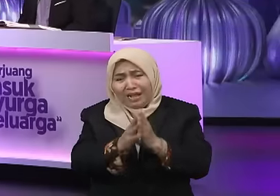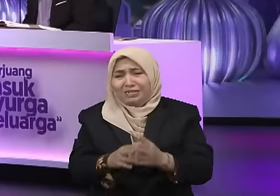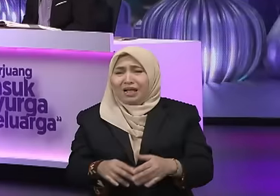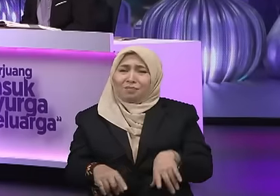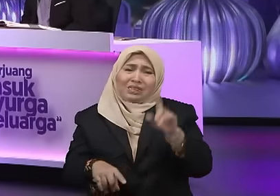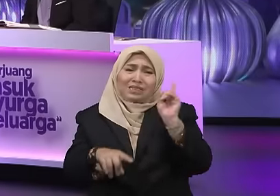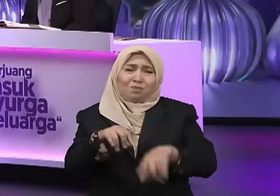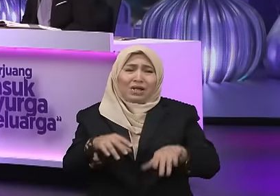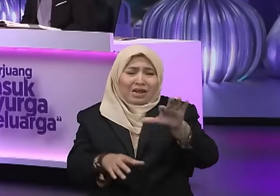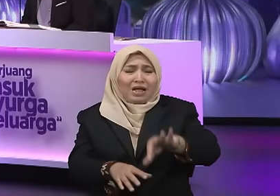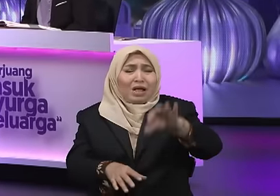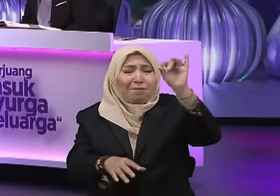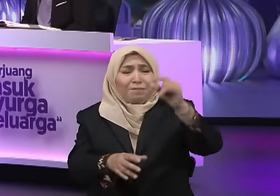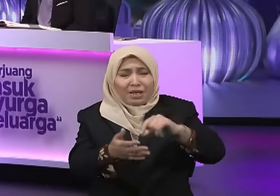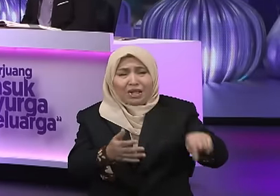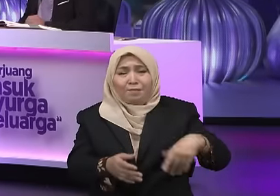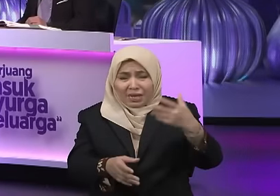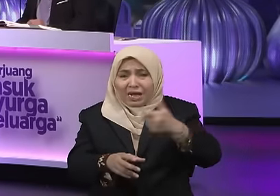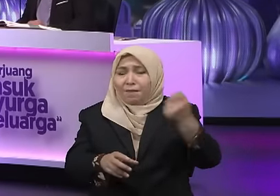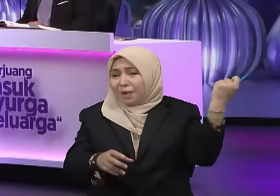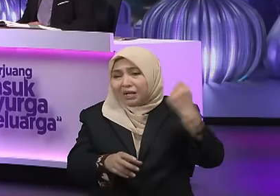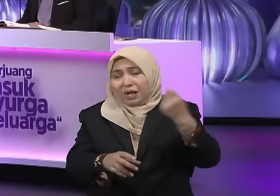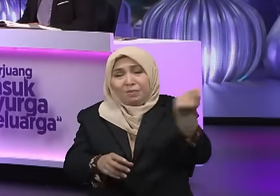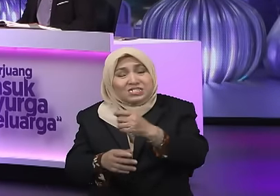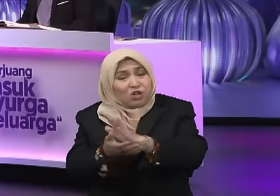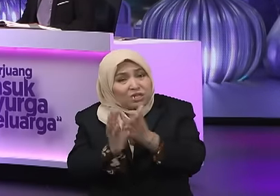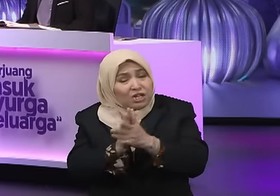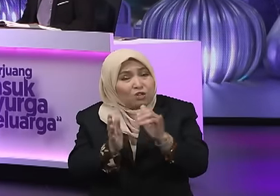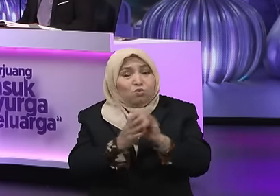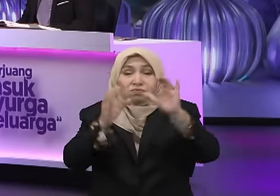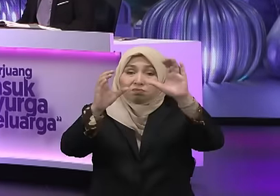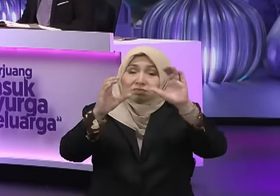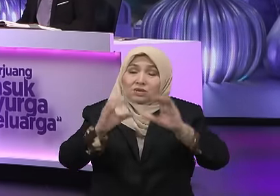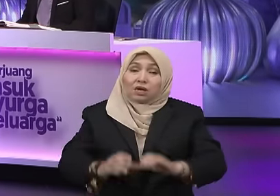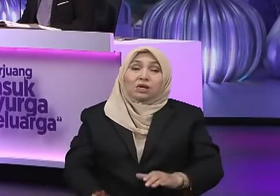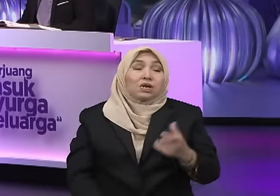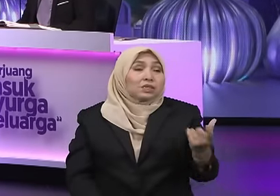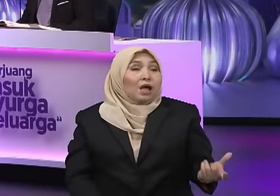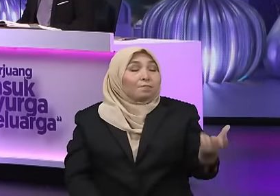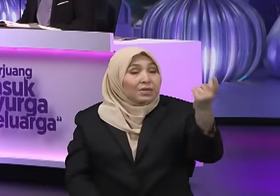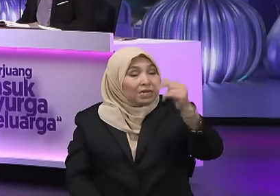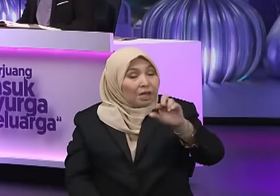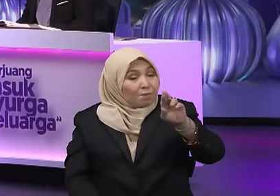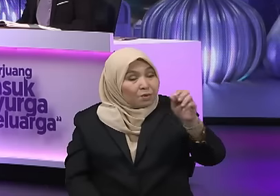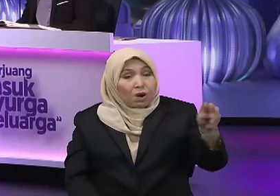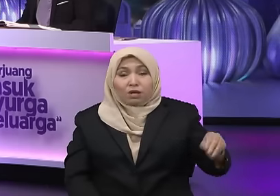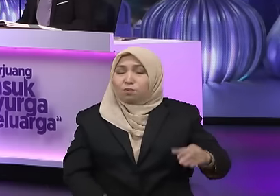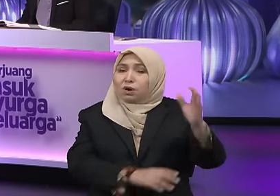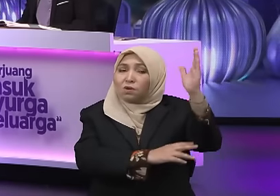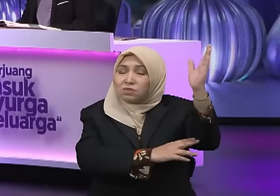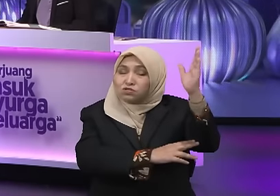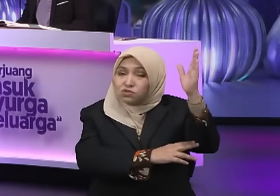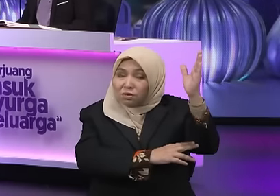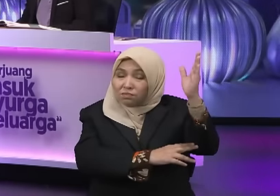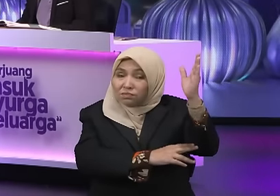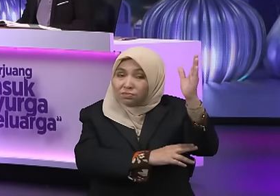nak angkat pen pun tak boleh, nak ambil kapak nak pergi. Jadi itu cara Nabi Ibrahim berhujah, pasal orang, apa